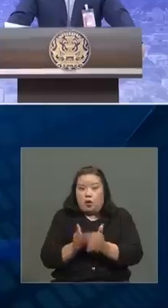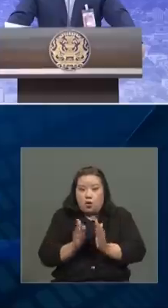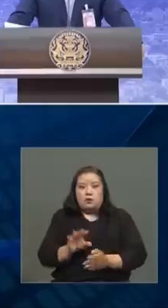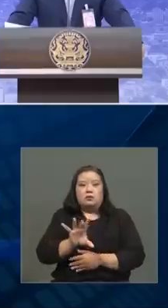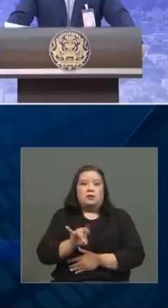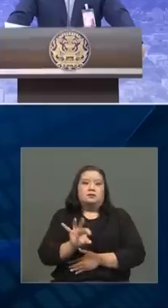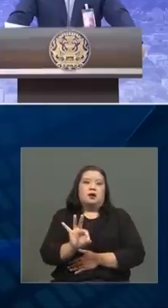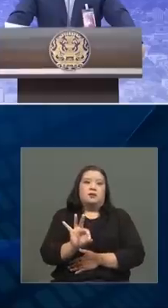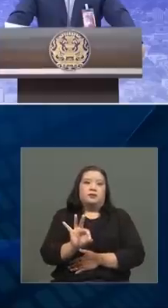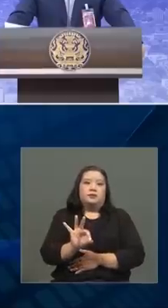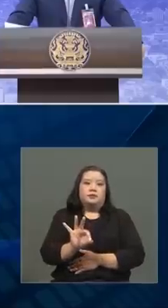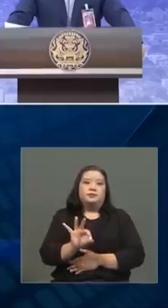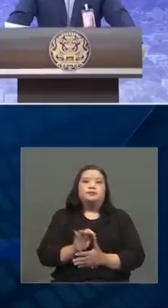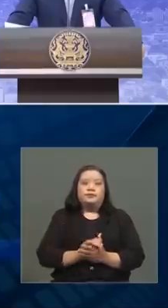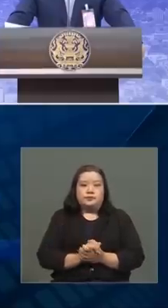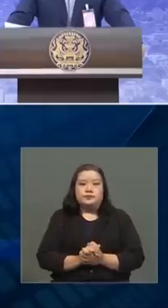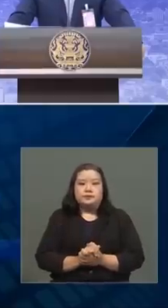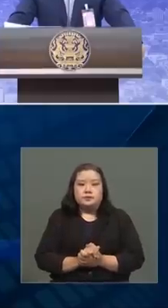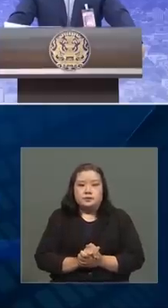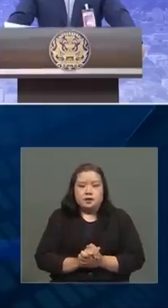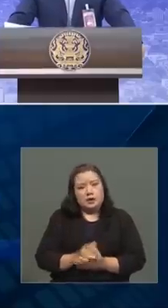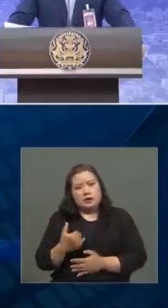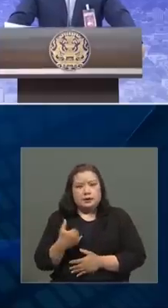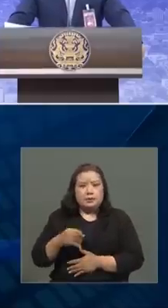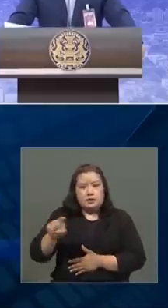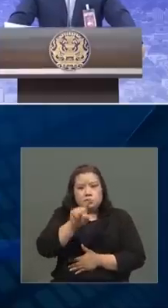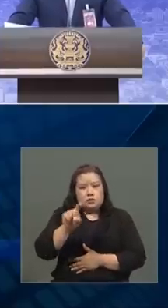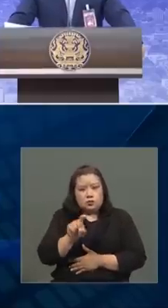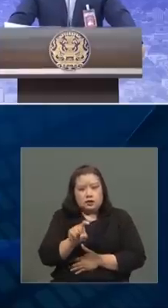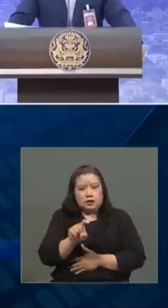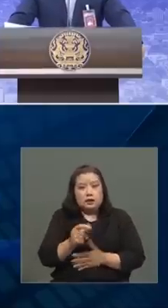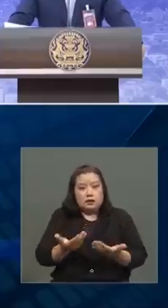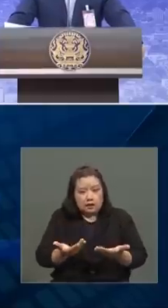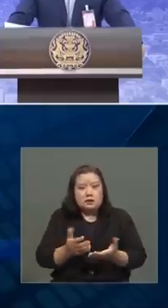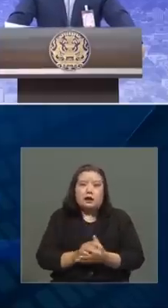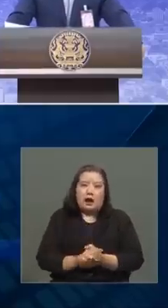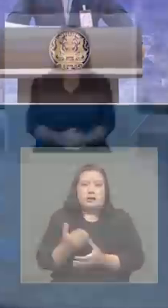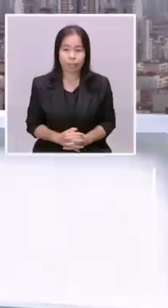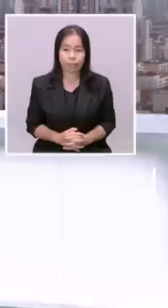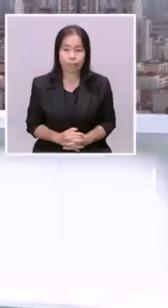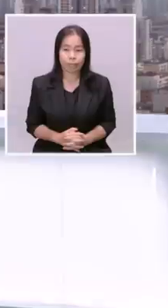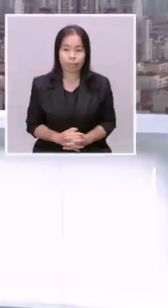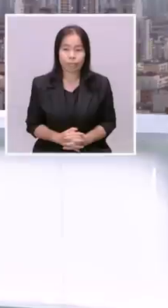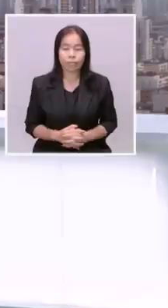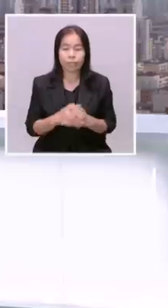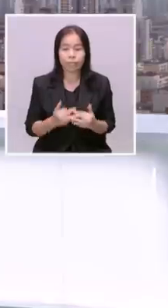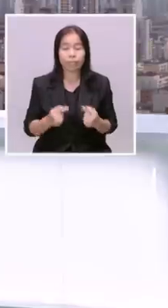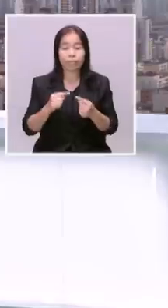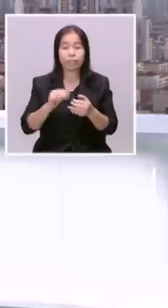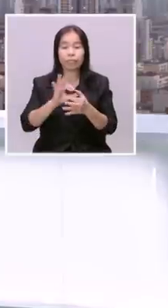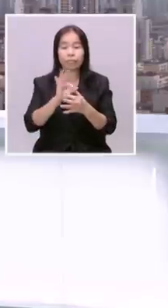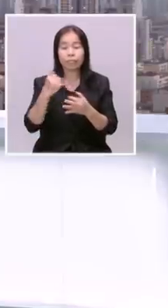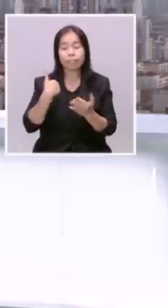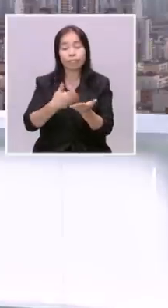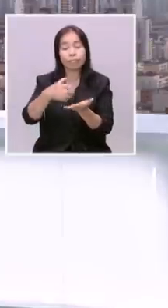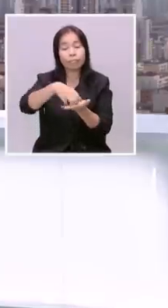19นอ่าอันนี้หลายคนบอกลมไม่ใช่สิอันนี้อาจจะเดินทางเข้ามาจากต่างประเทศนับรวมขานี่ก็เป็น